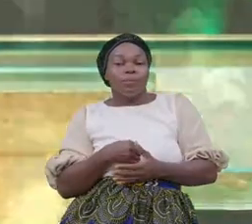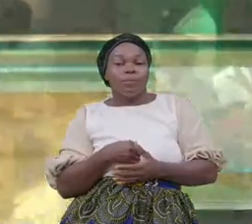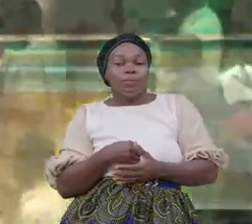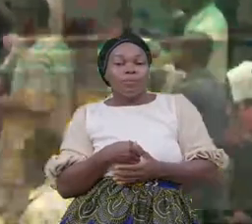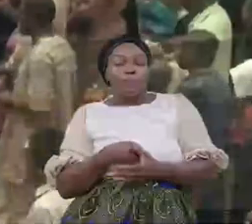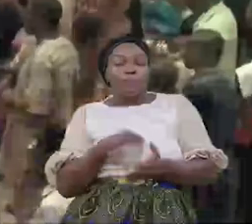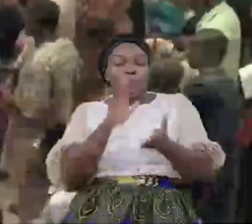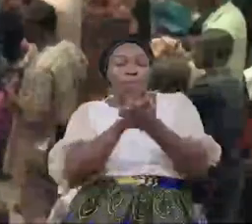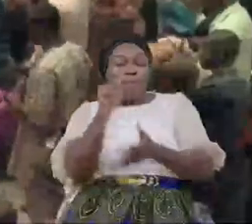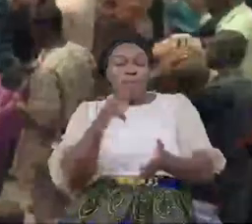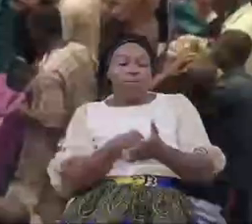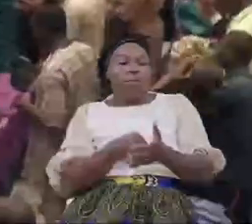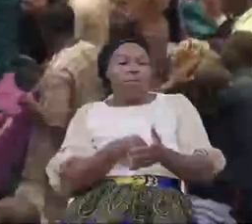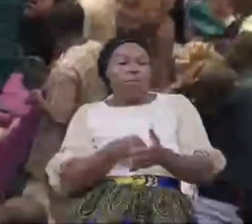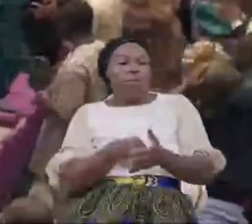Crois-le